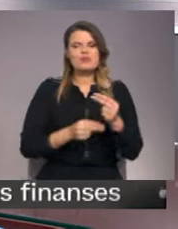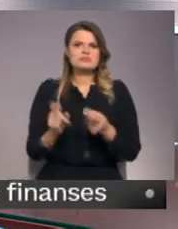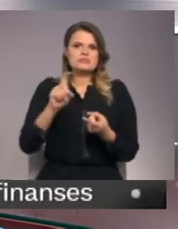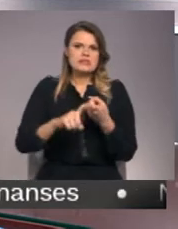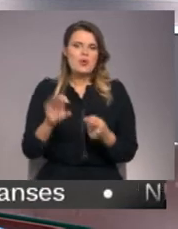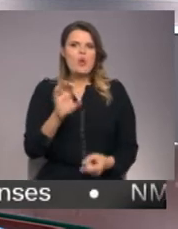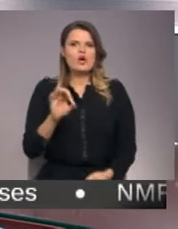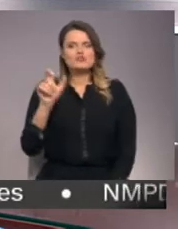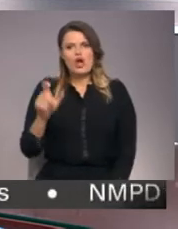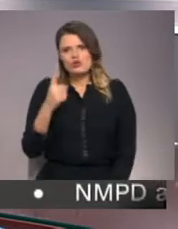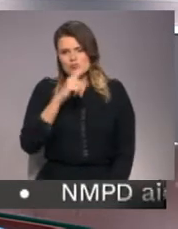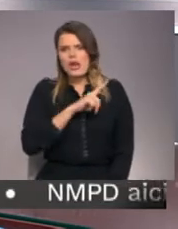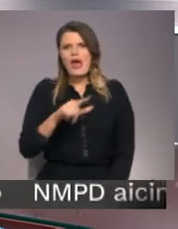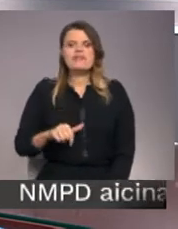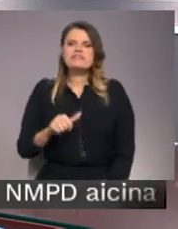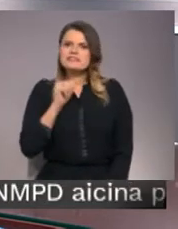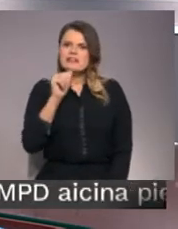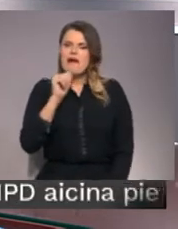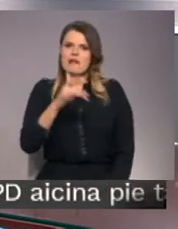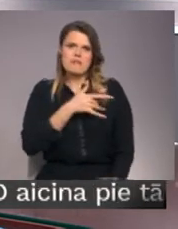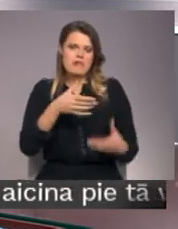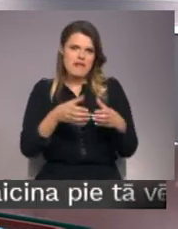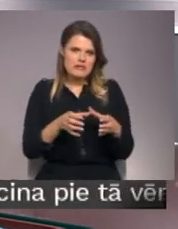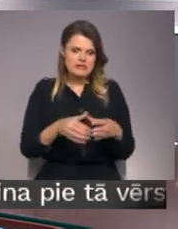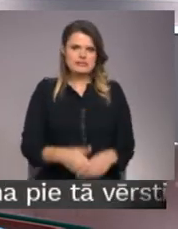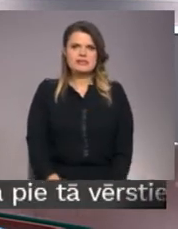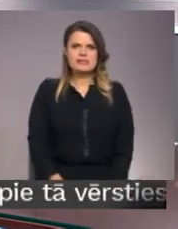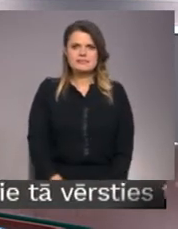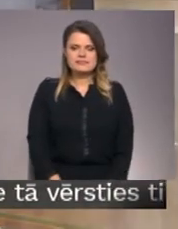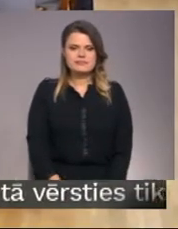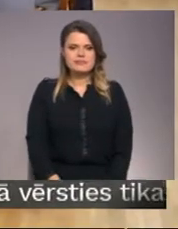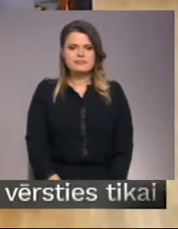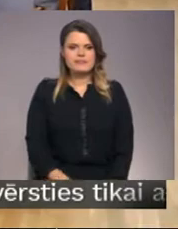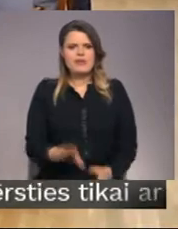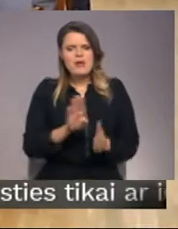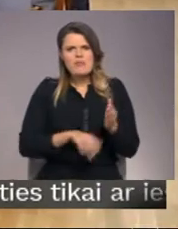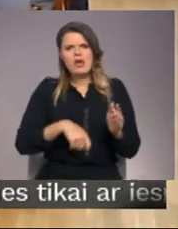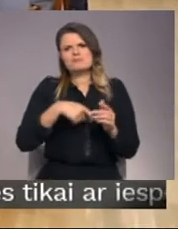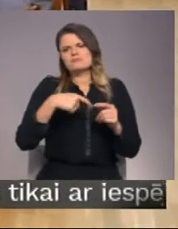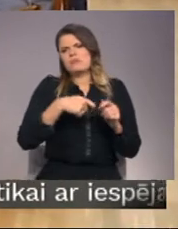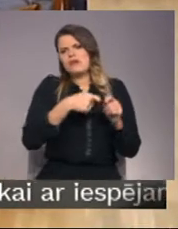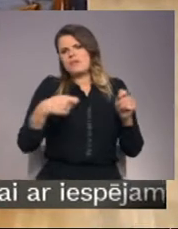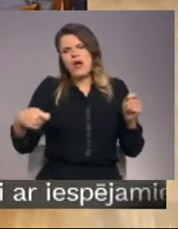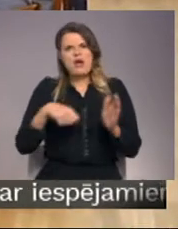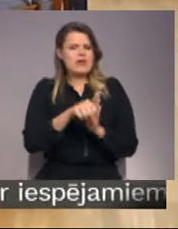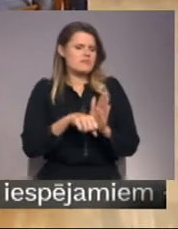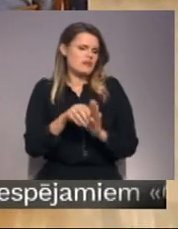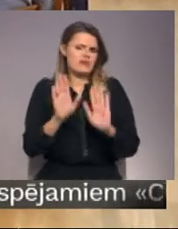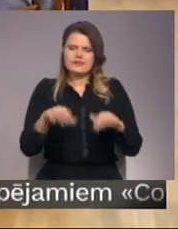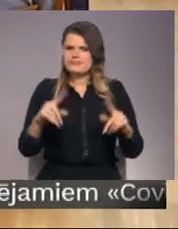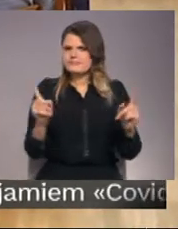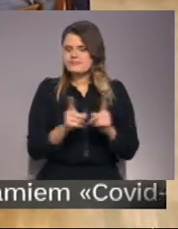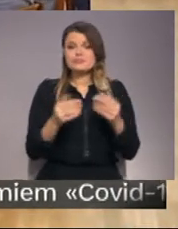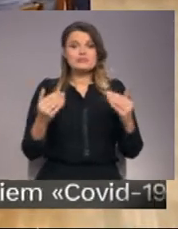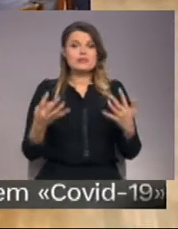Andris Ozoliņš no Latvijas zaļās partijas un vairāk Zemgales televīzija. Bez garām debatēm Ozolnieku novada domas deputāti šodien